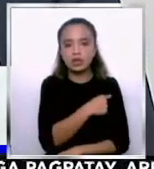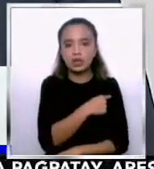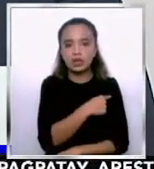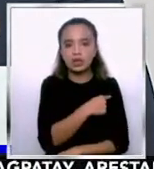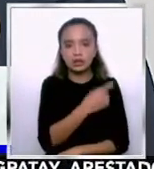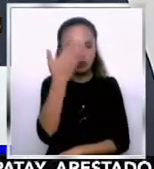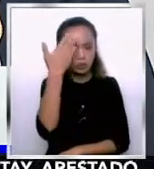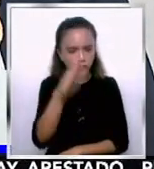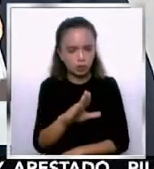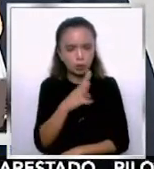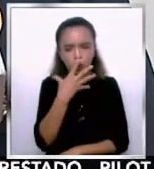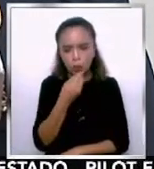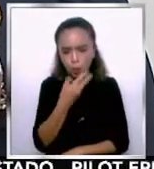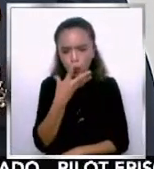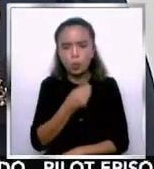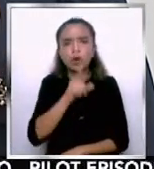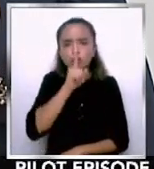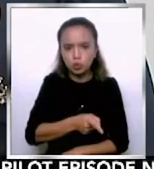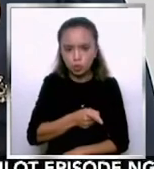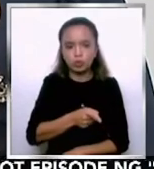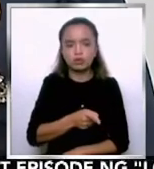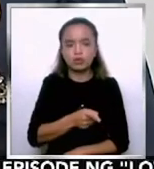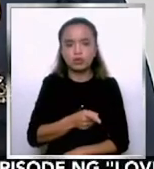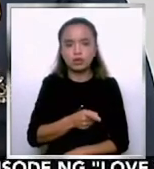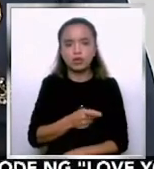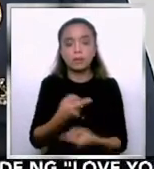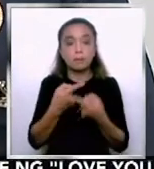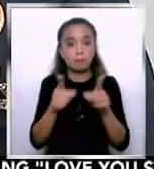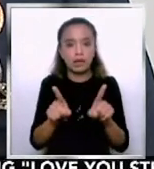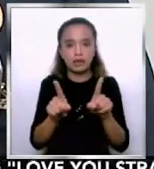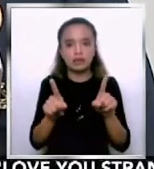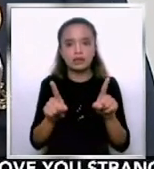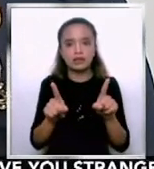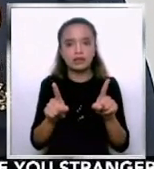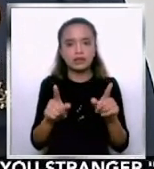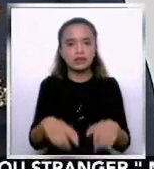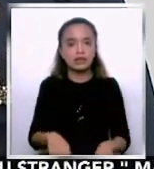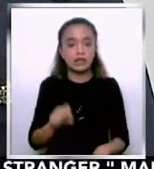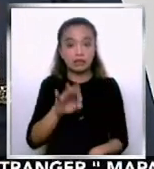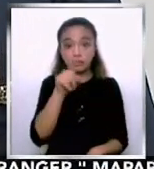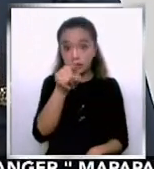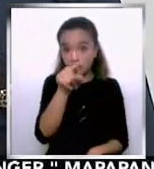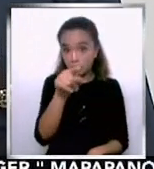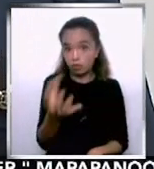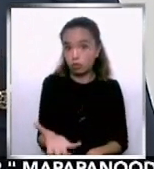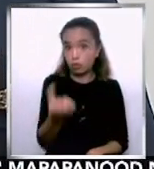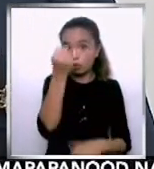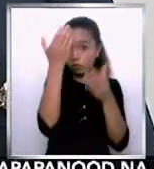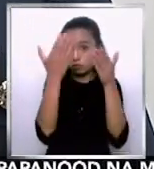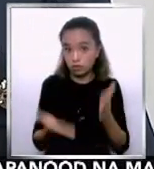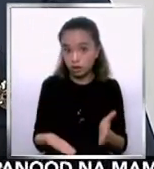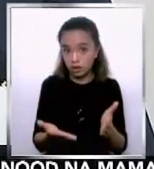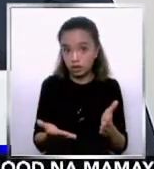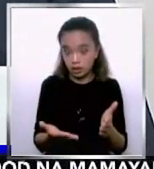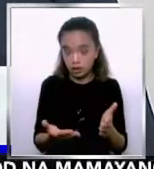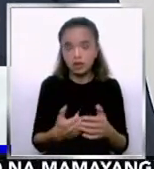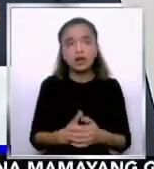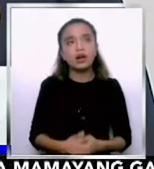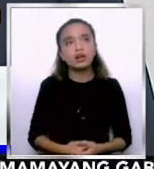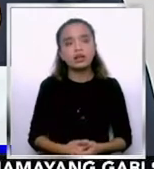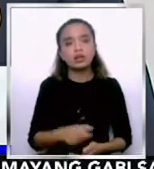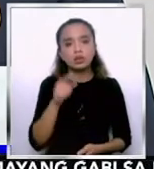yung driver talaga nito. But andun po yung presumption na kung ikaw yung owner ng isang property, you are presumed